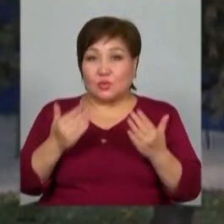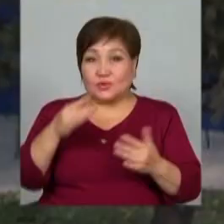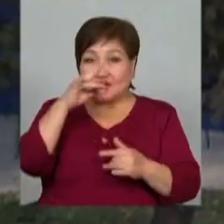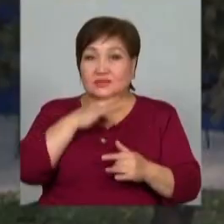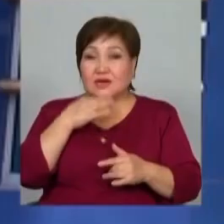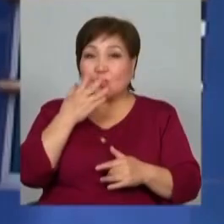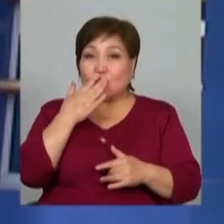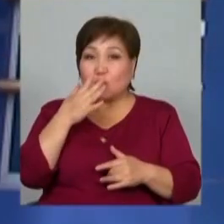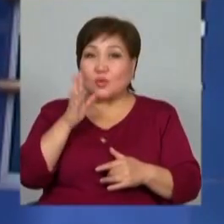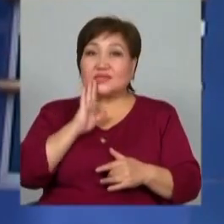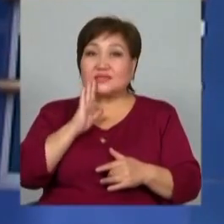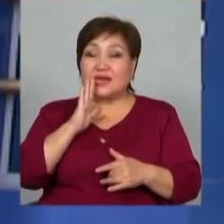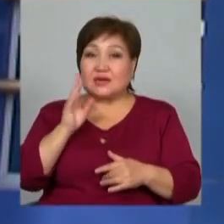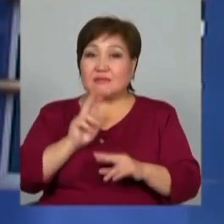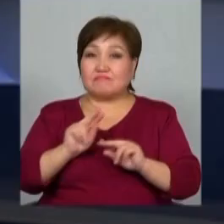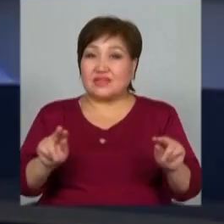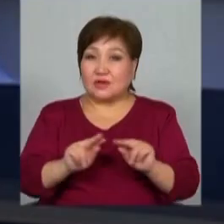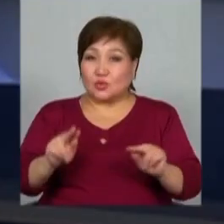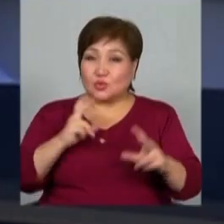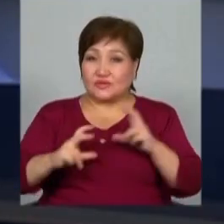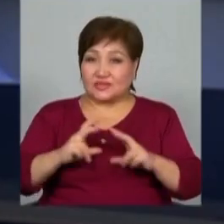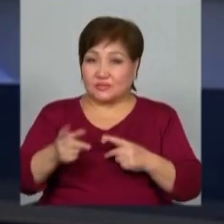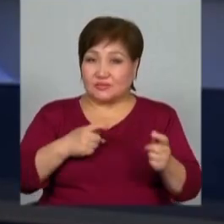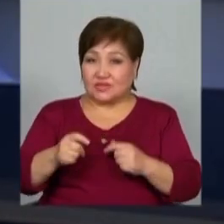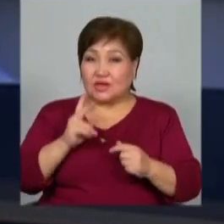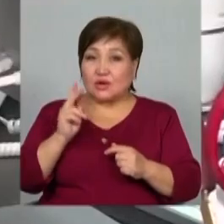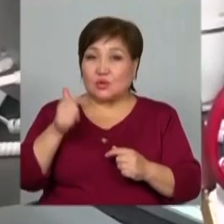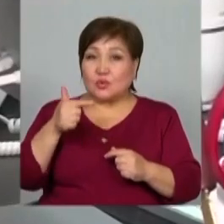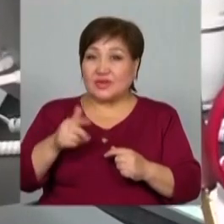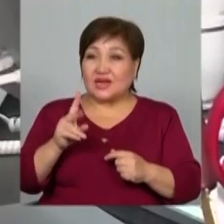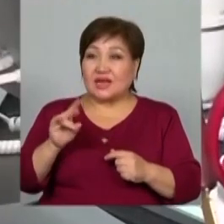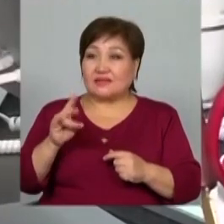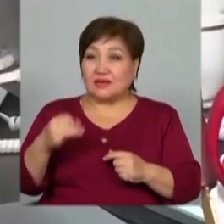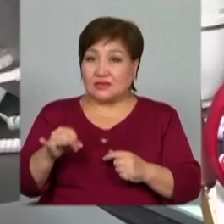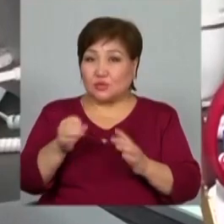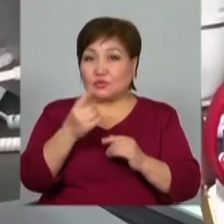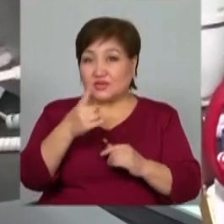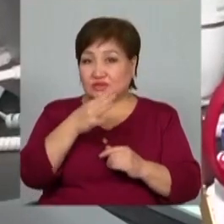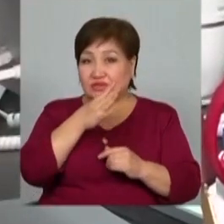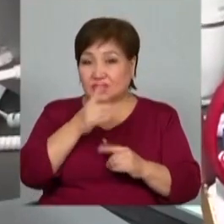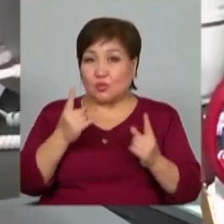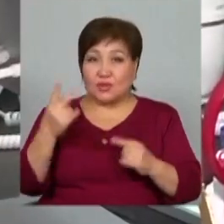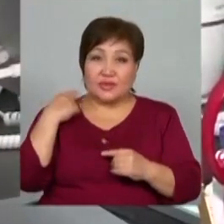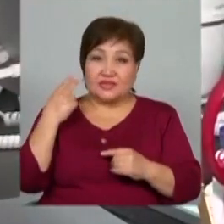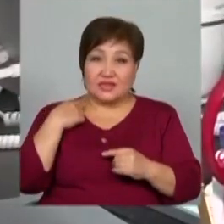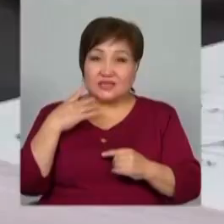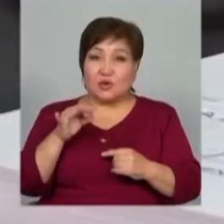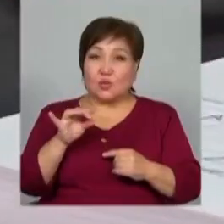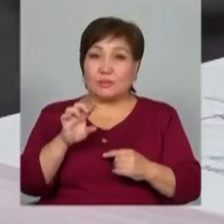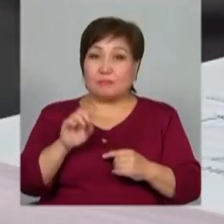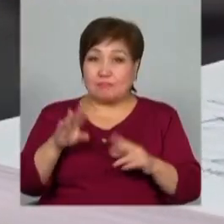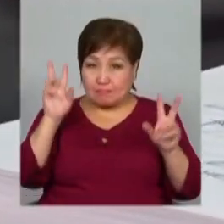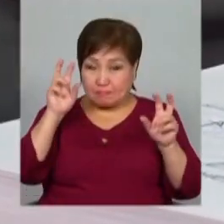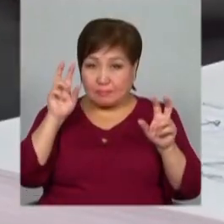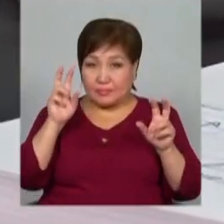қыздар педагогикалық университетін басқарып отырған Гүлмира Қанай 2010 жылы Ұлыбританиядағы Уорвик университетінде